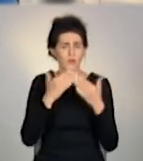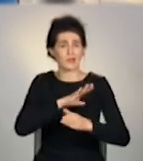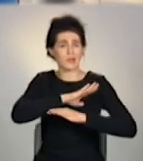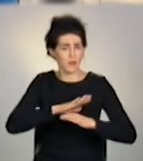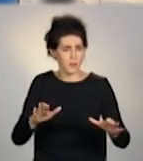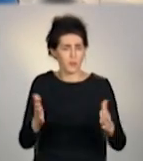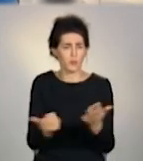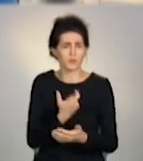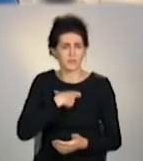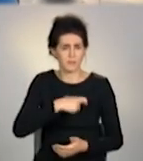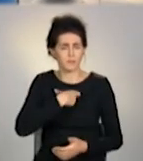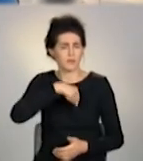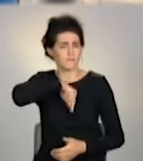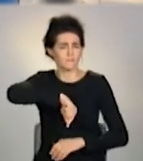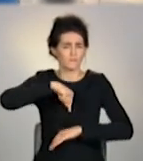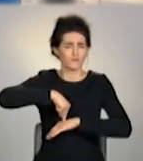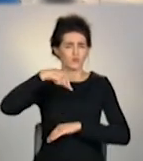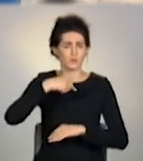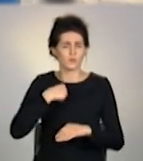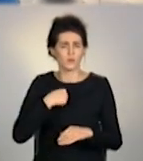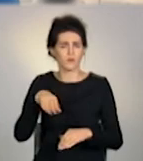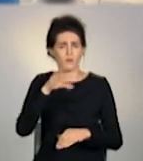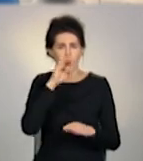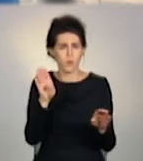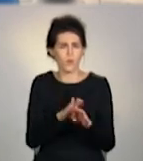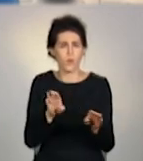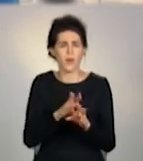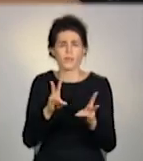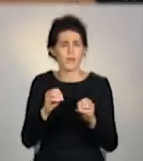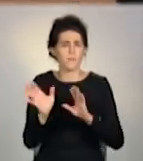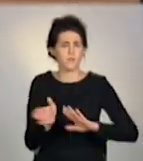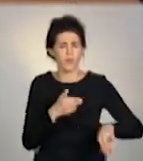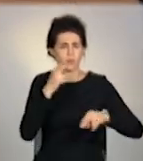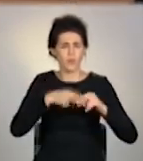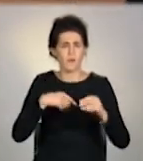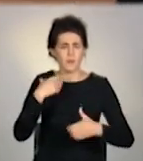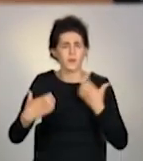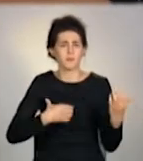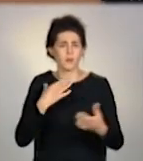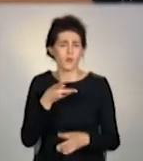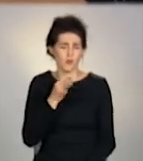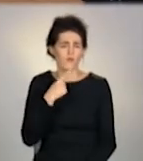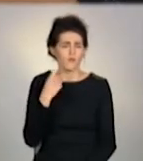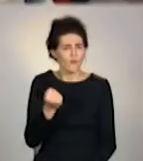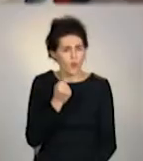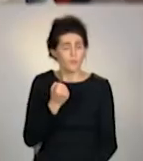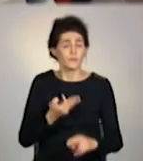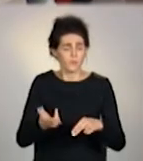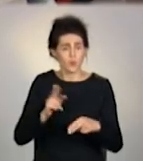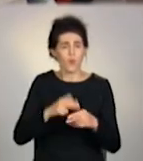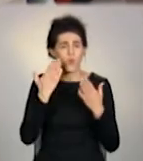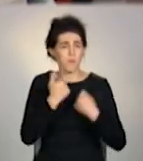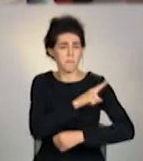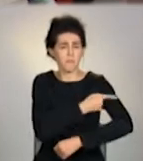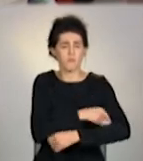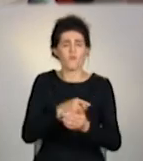мені здавалося, що цей стан ніколи не пройде. Та Олена впоралася. Утім, після виписки з